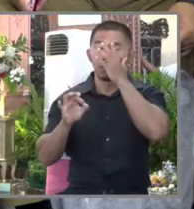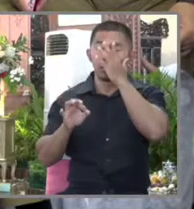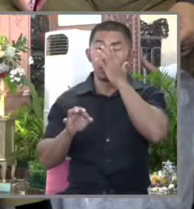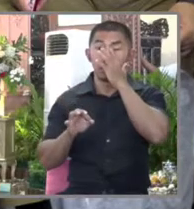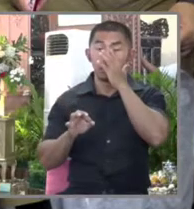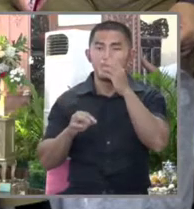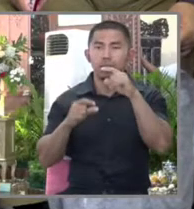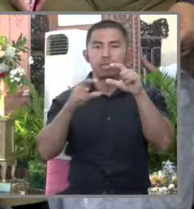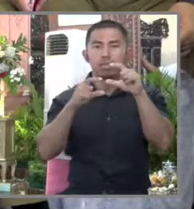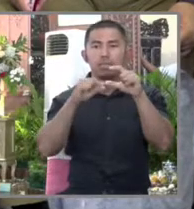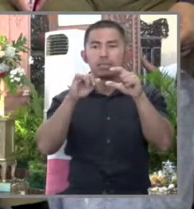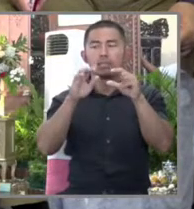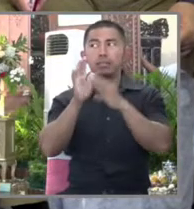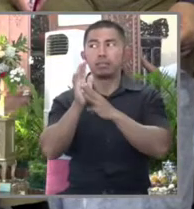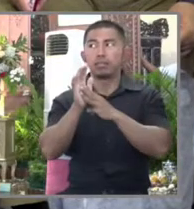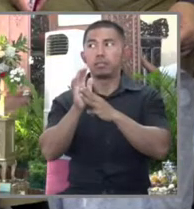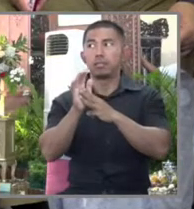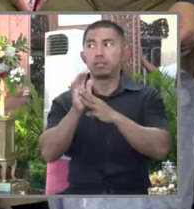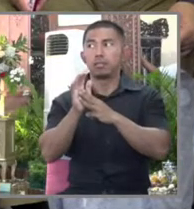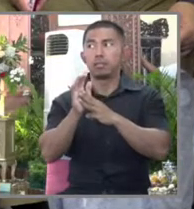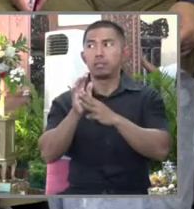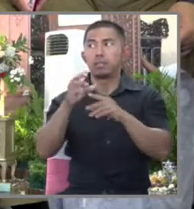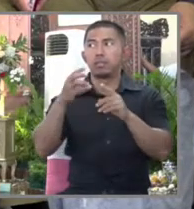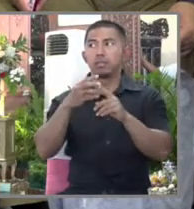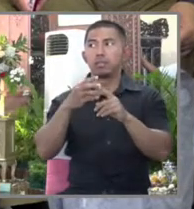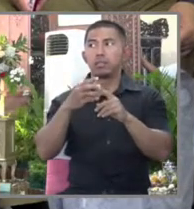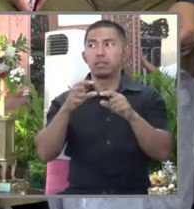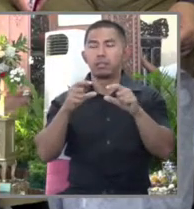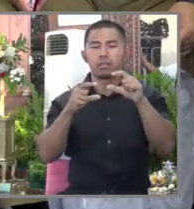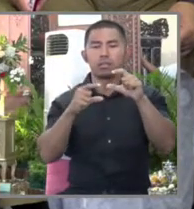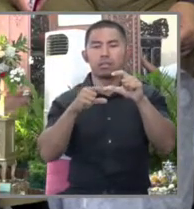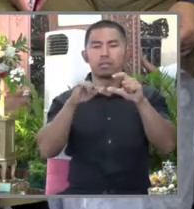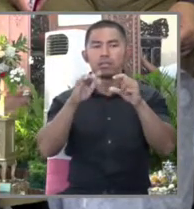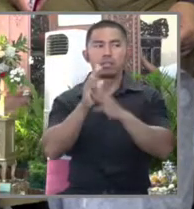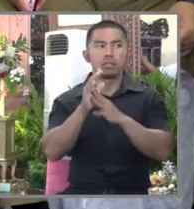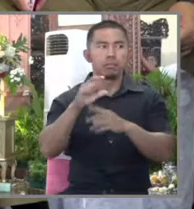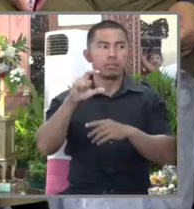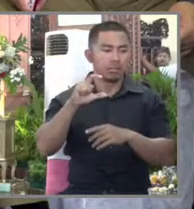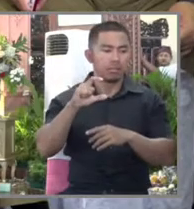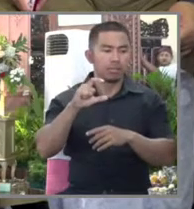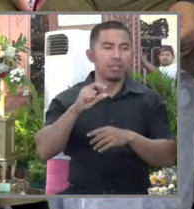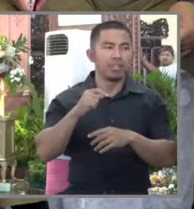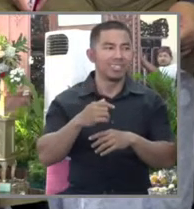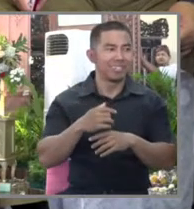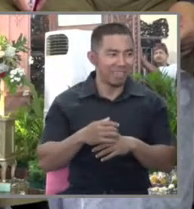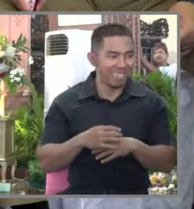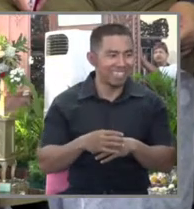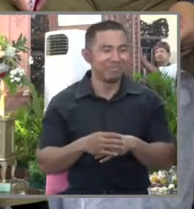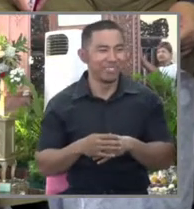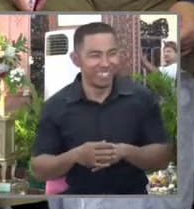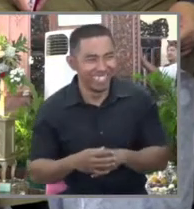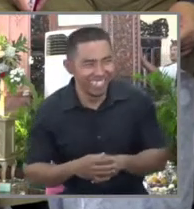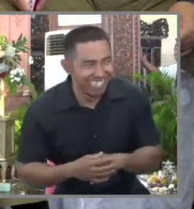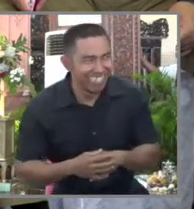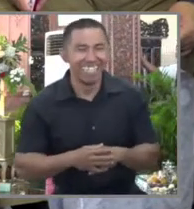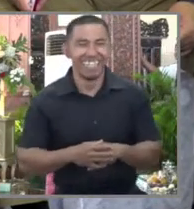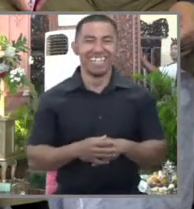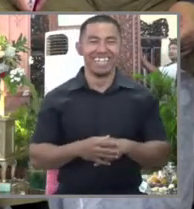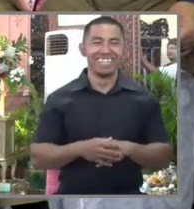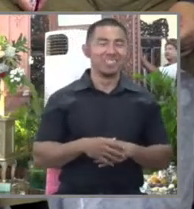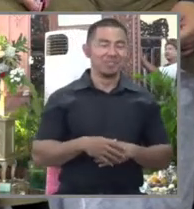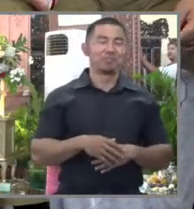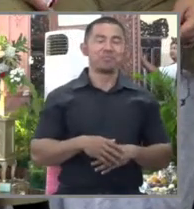SIM D sama aja tidak masalah, cuma enggak, yang makanya, untuk tulinya. Itu masalah juga, kan jenengan bicaranya masalahnya harus keseluruhan toh. Iya. Termasuk yang nanti